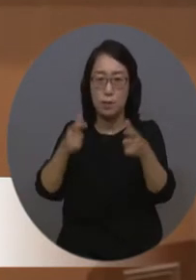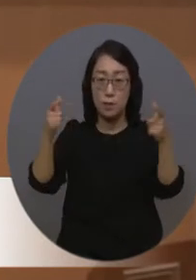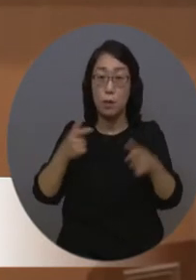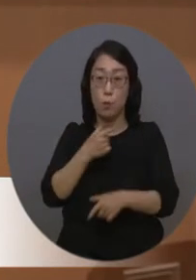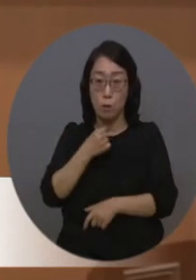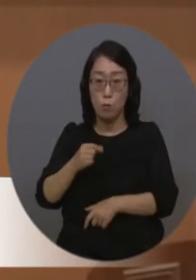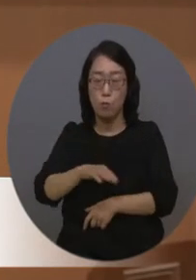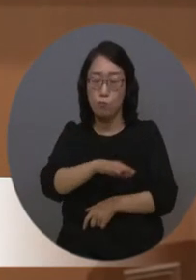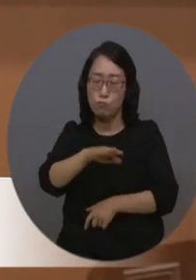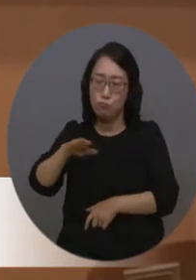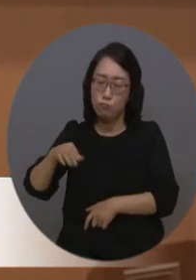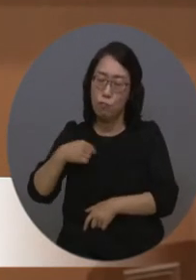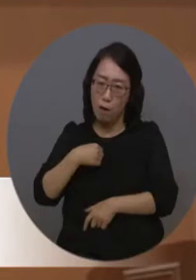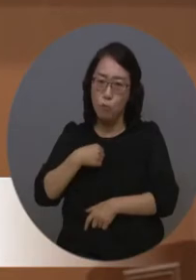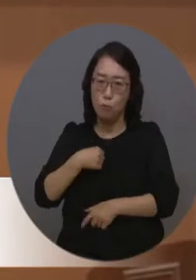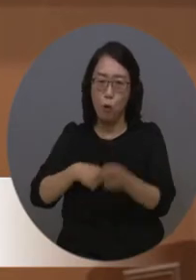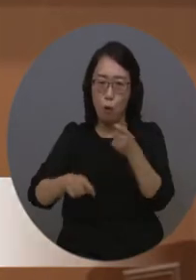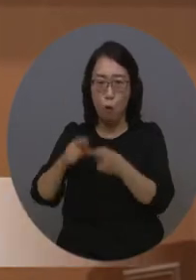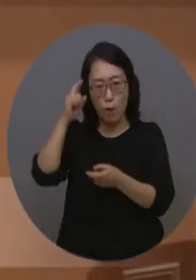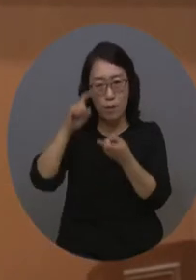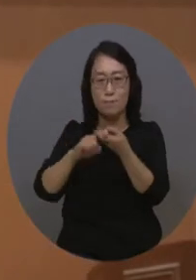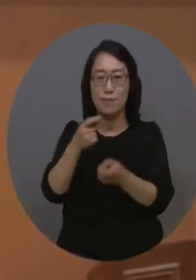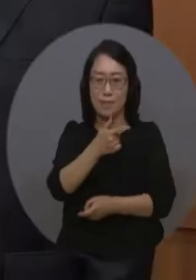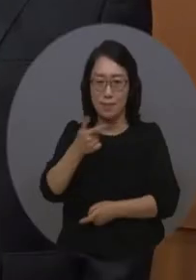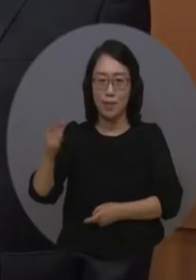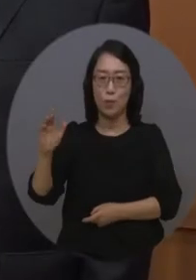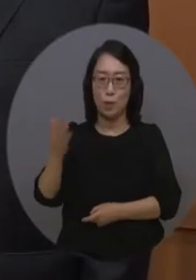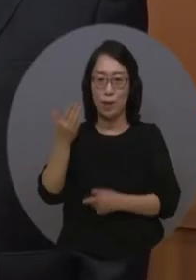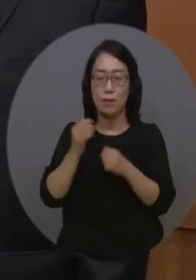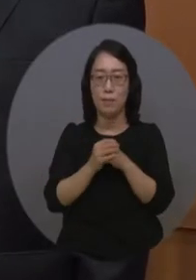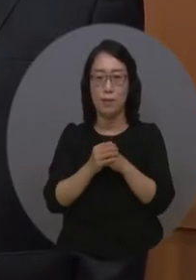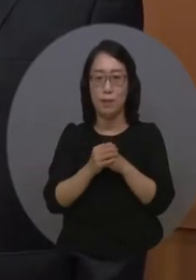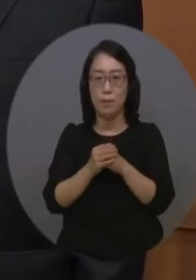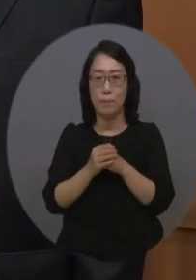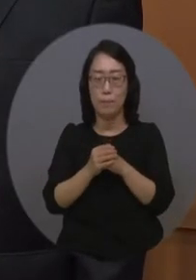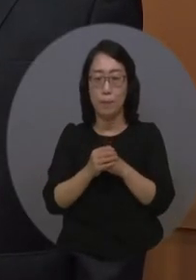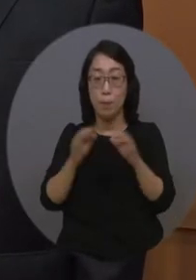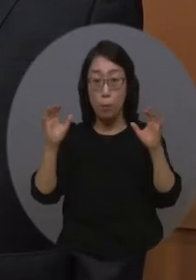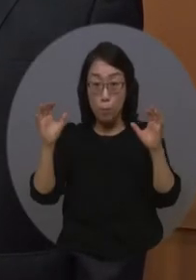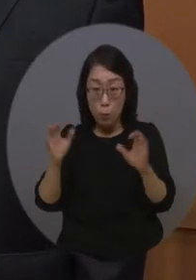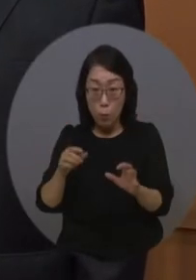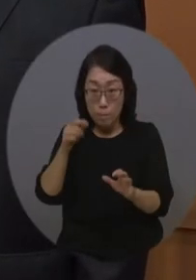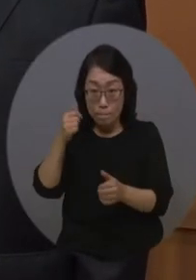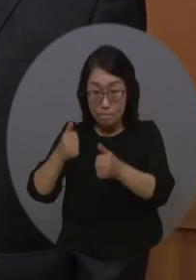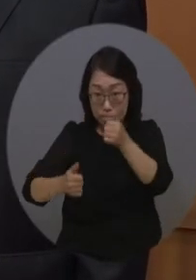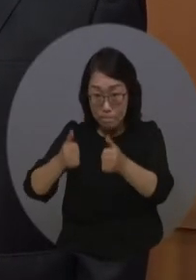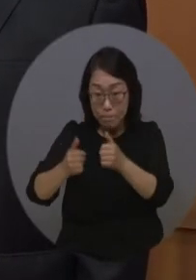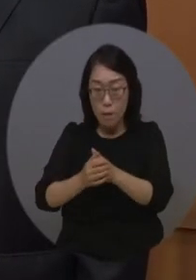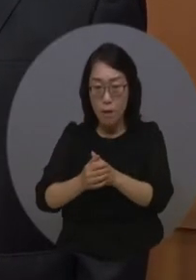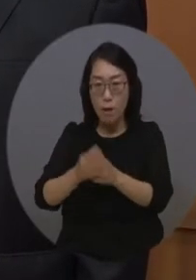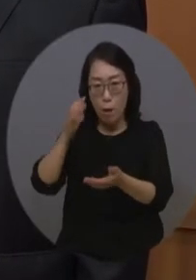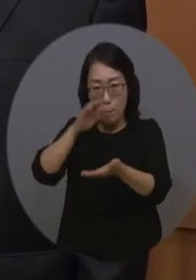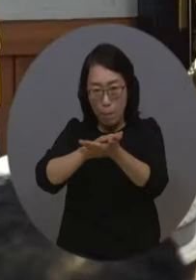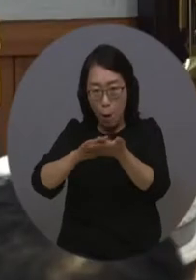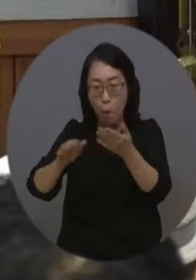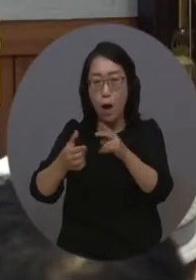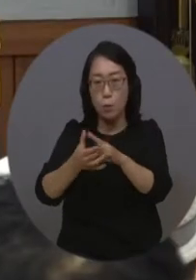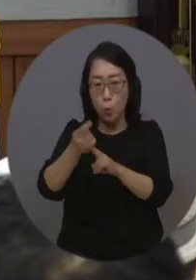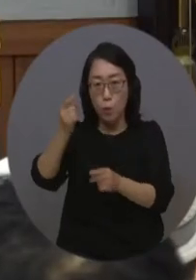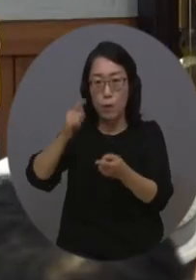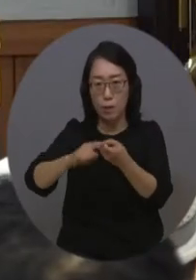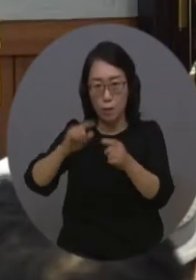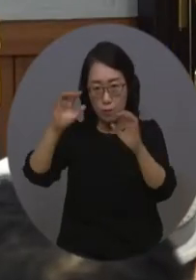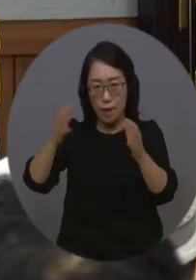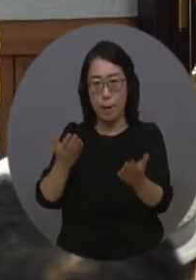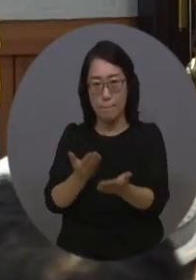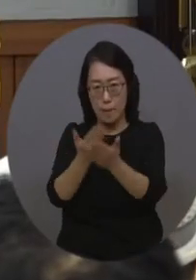대회로 통일에 대해 더 관심을 갖게 된 것 같습니다. 이번 대회를 통해 학생들은 평화 통일에 대한 애국심을 담아 국가